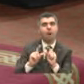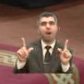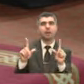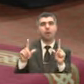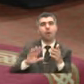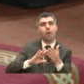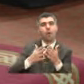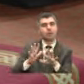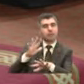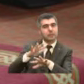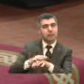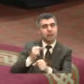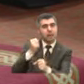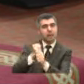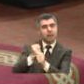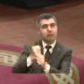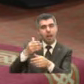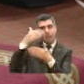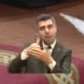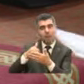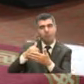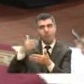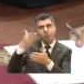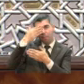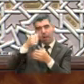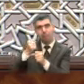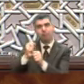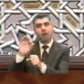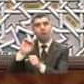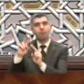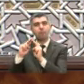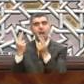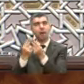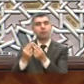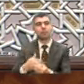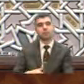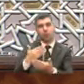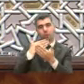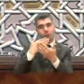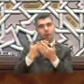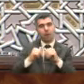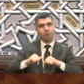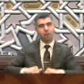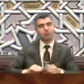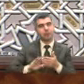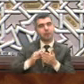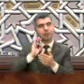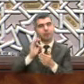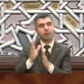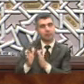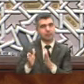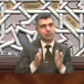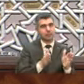اكتسبناها جميعا لمغاربة الداخل والخارج. شكرا. شكرا سيدة الوزيرة، وشكرا لك على ولكم